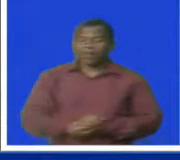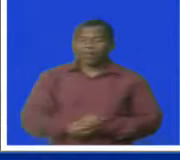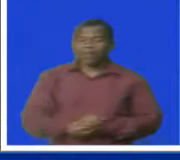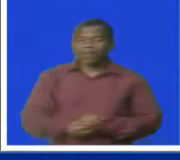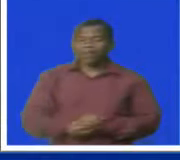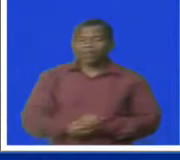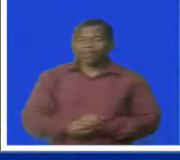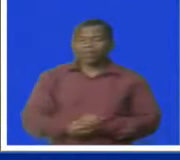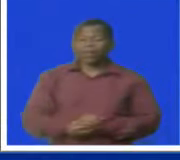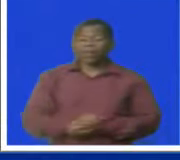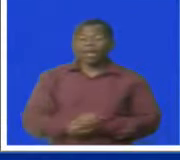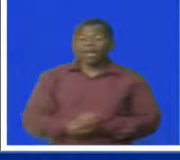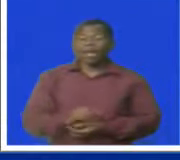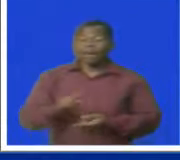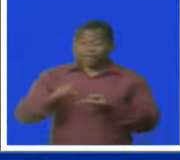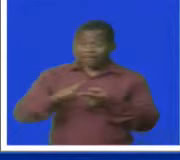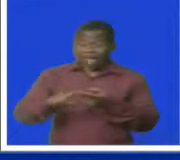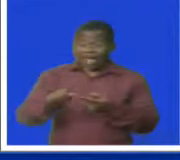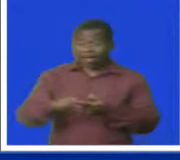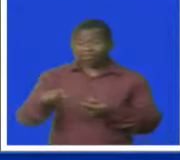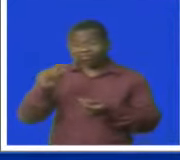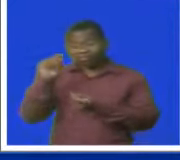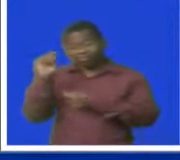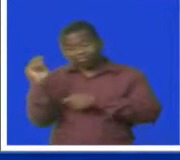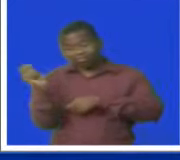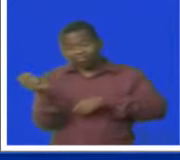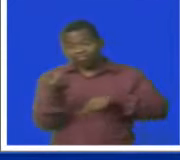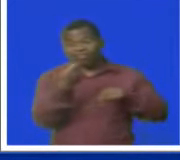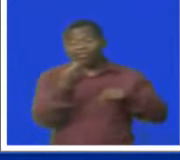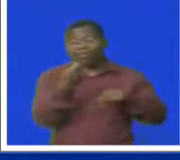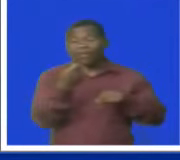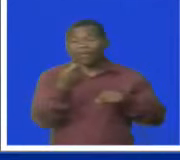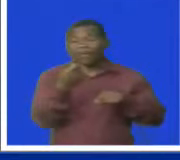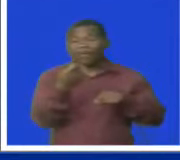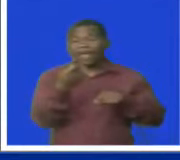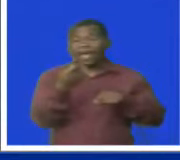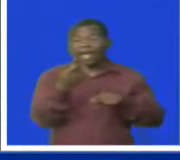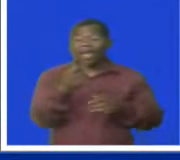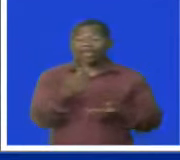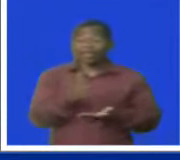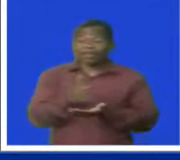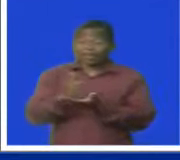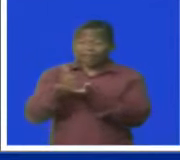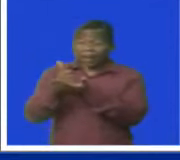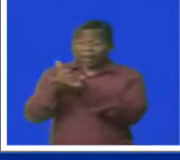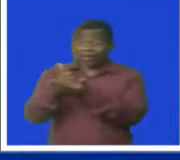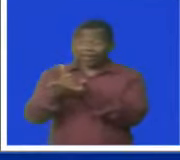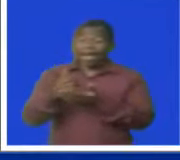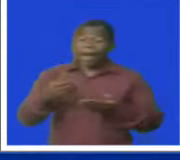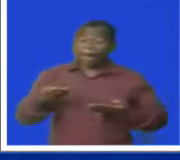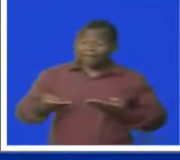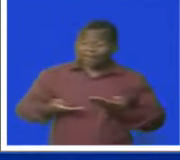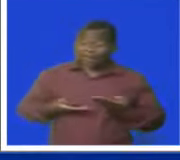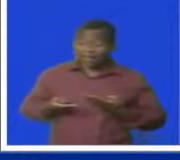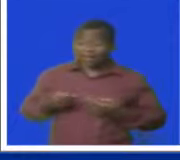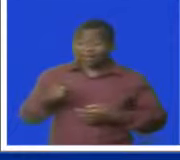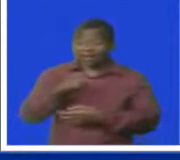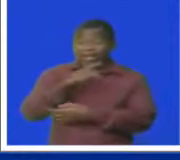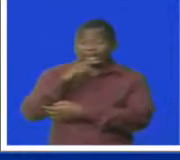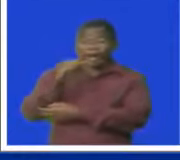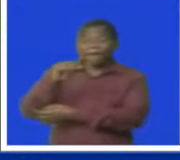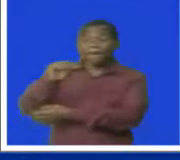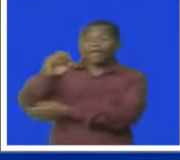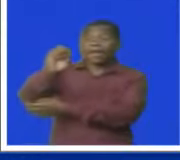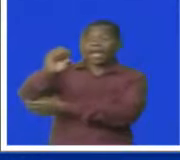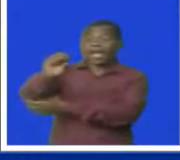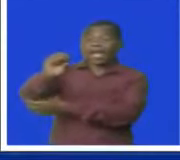Royal Insurance Company Business League ifike elangeni layo lekugcina lapho bekudlalelwa khona imali lengu-180,000 emalangeni.